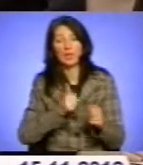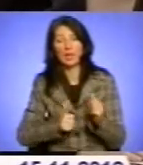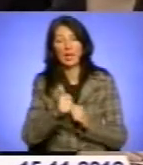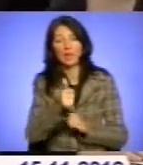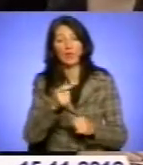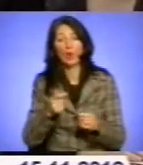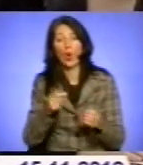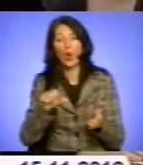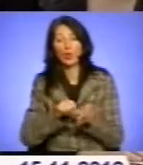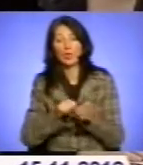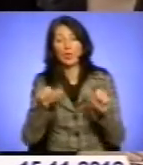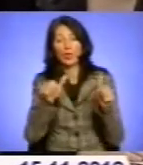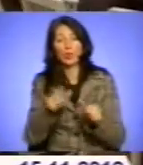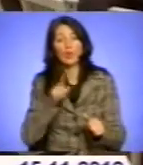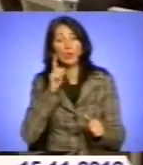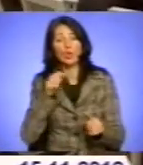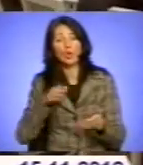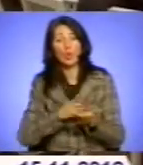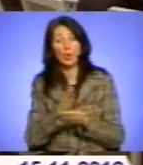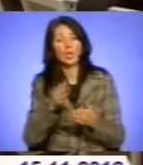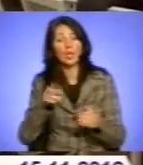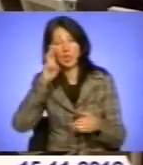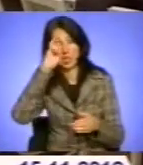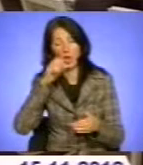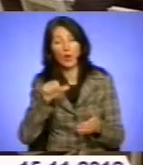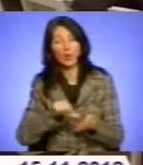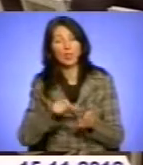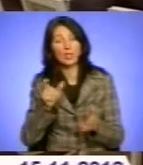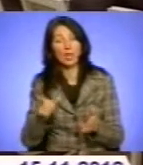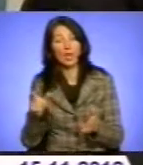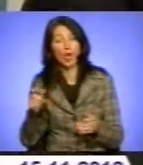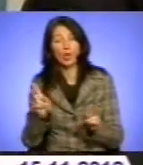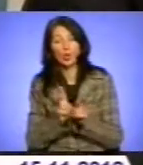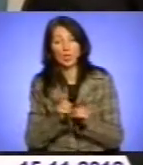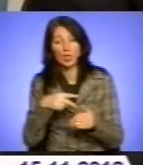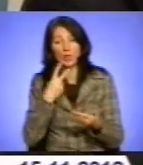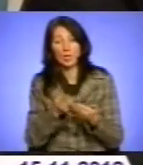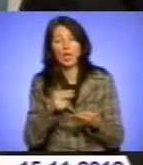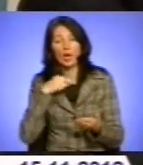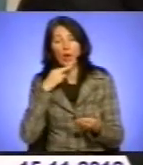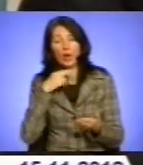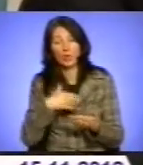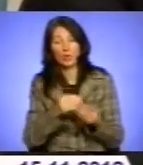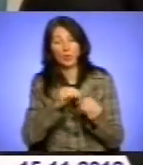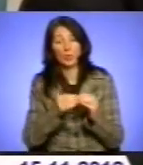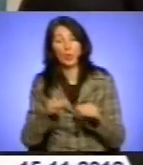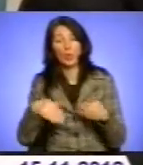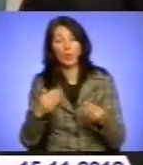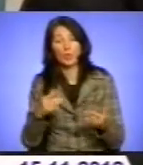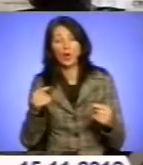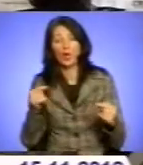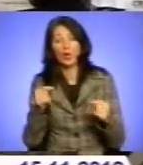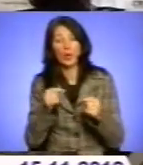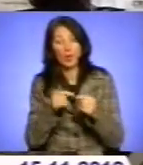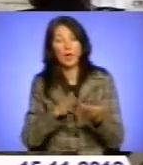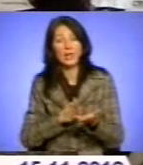молодіжної політики держави. Адже учасники зустрічі не лише звертали увагу глави держави на свої проблеми, а й пропонували конкретні напрями і перспективи